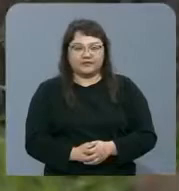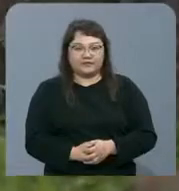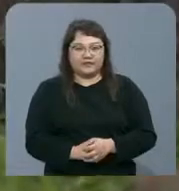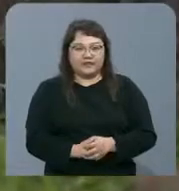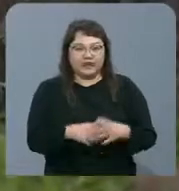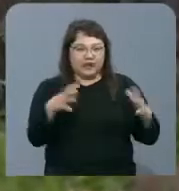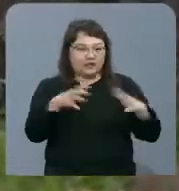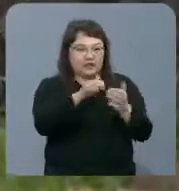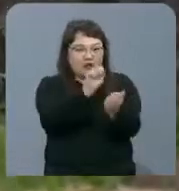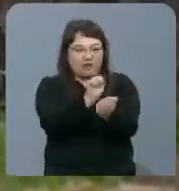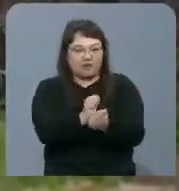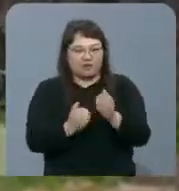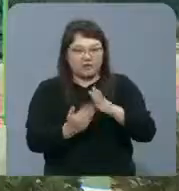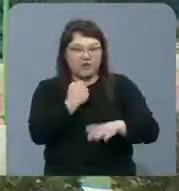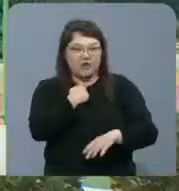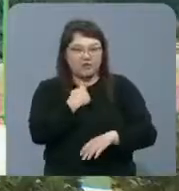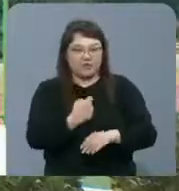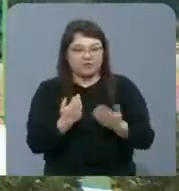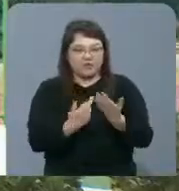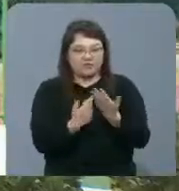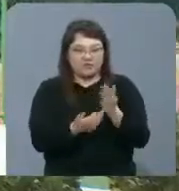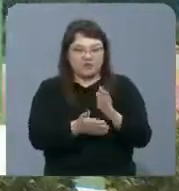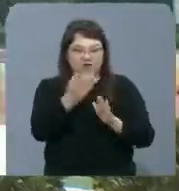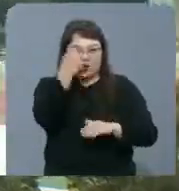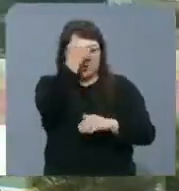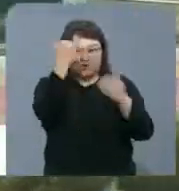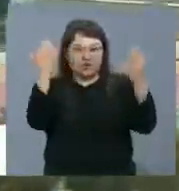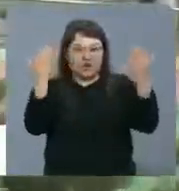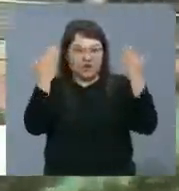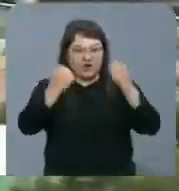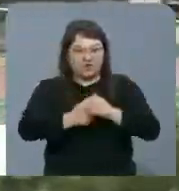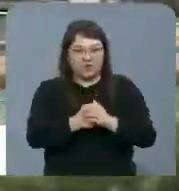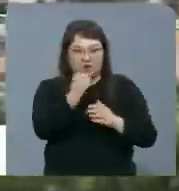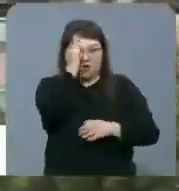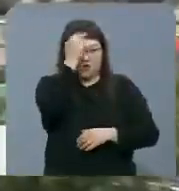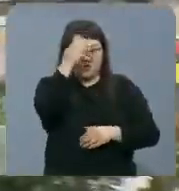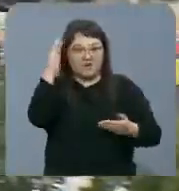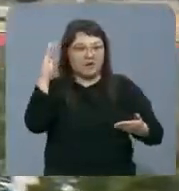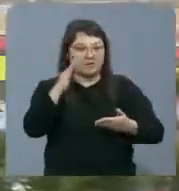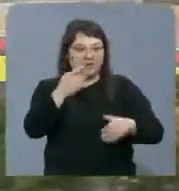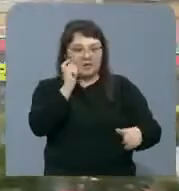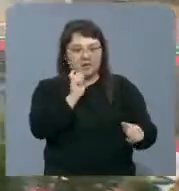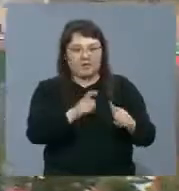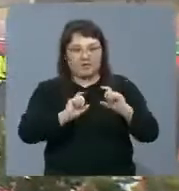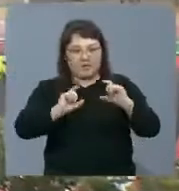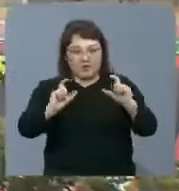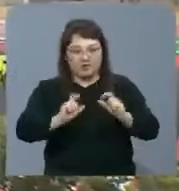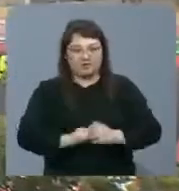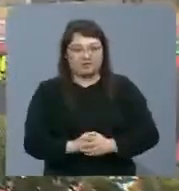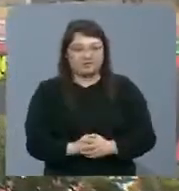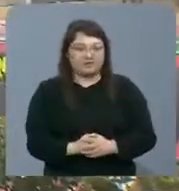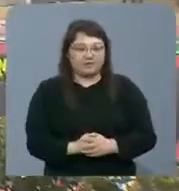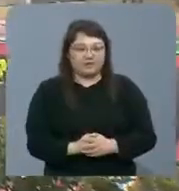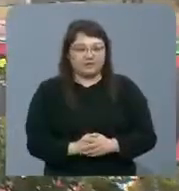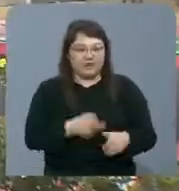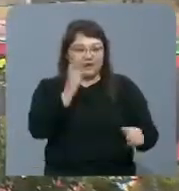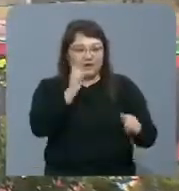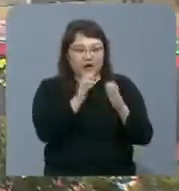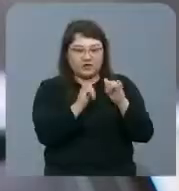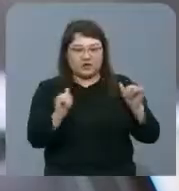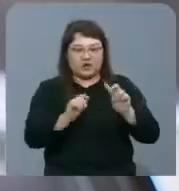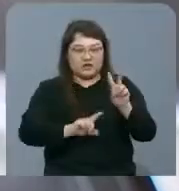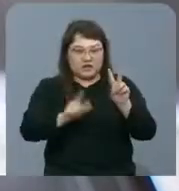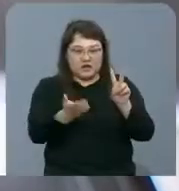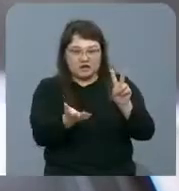집단 감염이 발생했던 제주 시내 한 고등학교입니다. 이 학교 3학년 학생이 확진 판정을 받았습니다. 확진 이틀